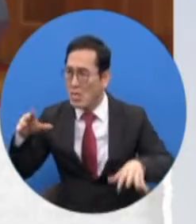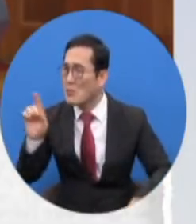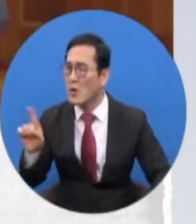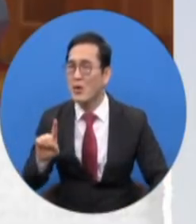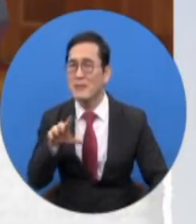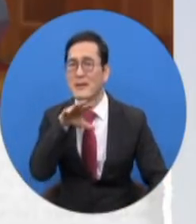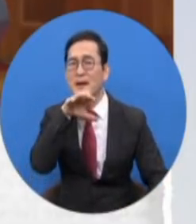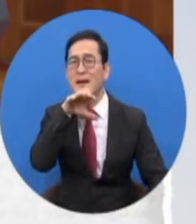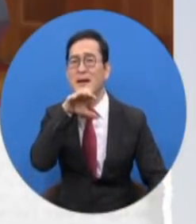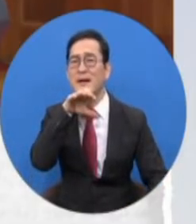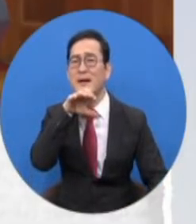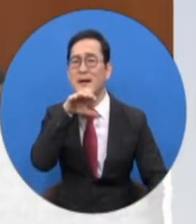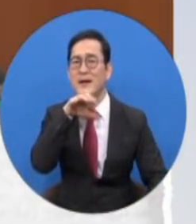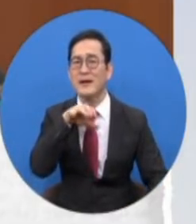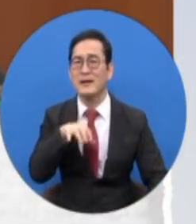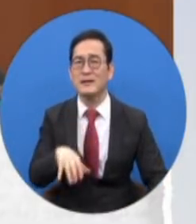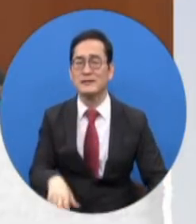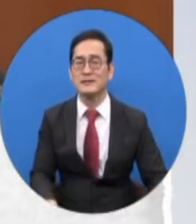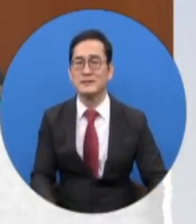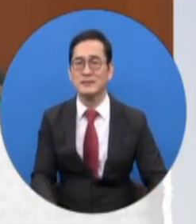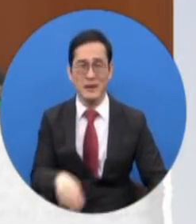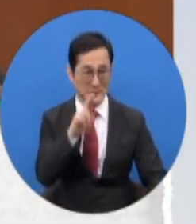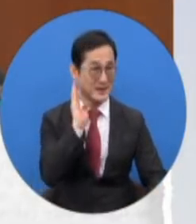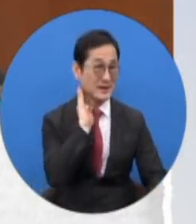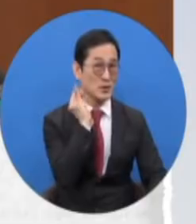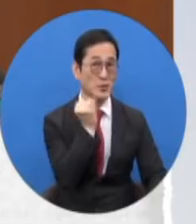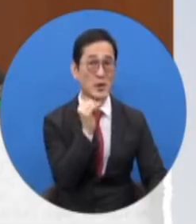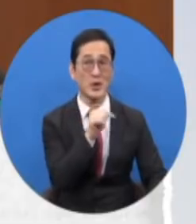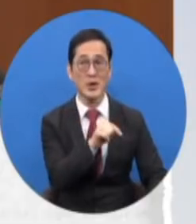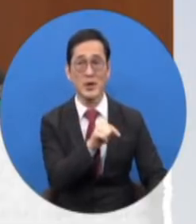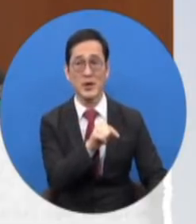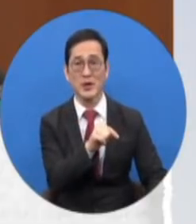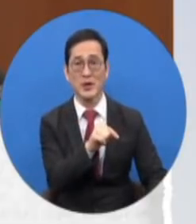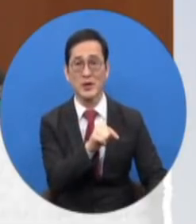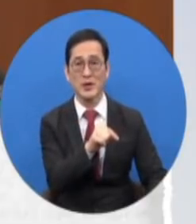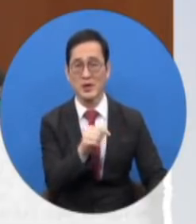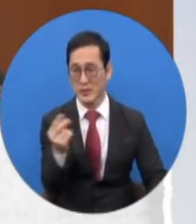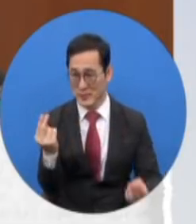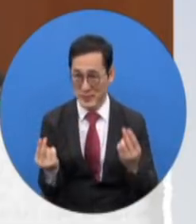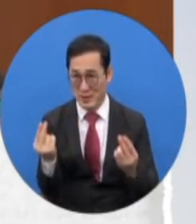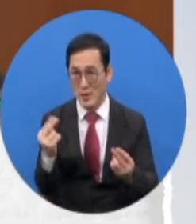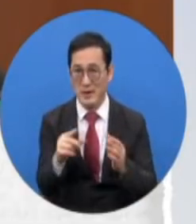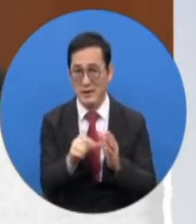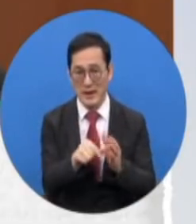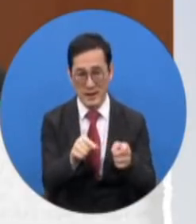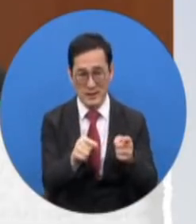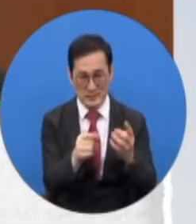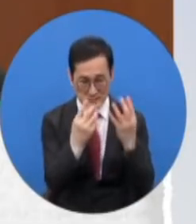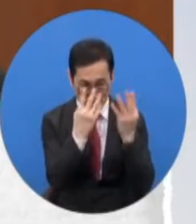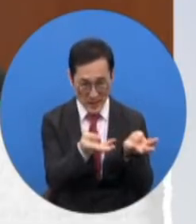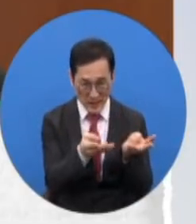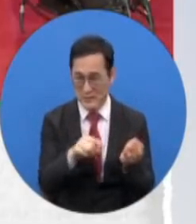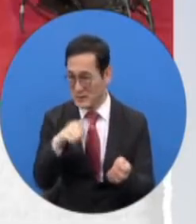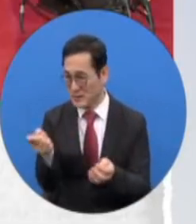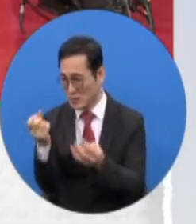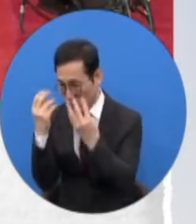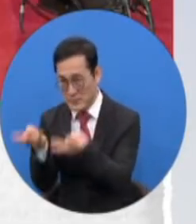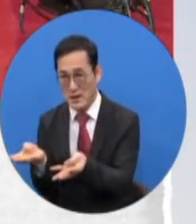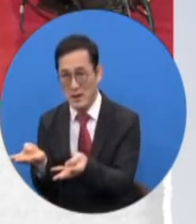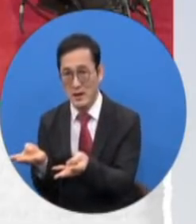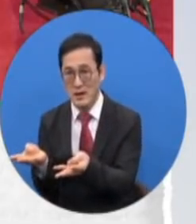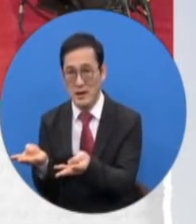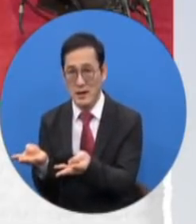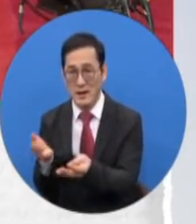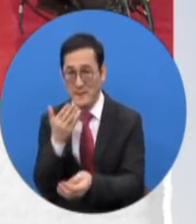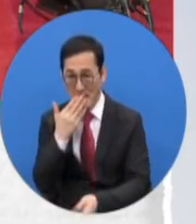그렇지만 형 정도에 비춰보면 본질적으로 다르지 않다는 점에서 박근혜 전 대통령을 사면한 상태에서 이명박 전 대통령을 충분히 사면할